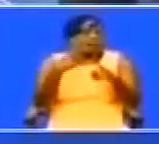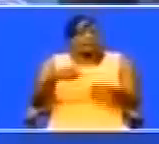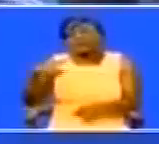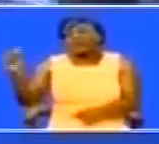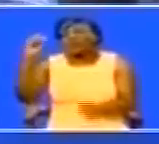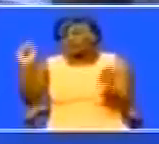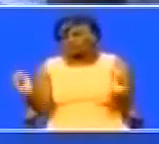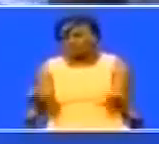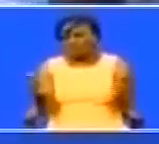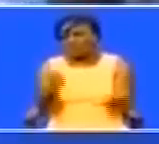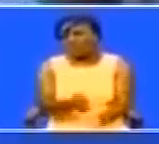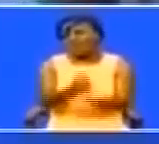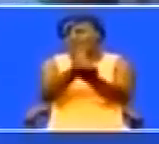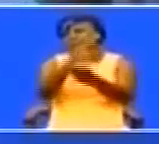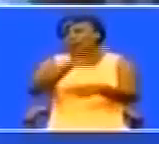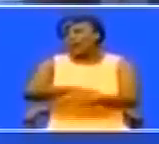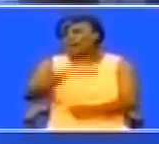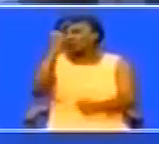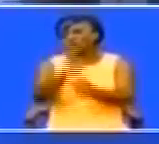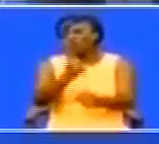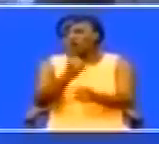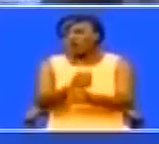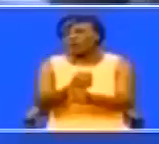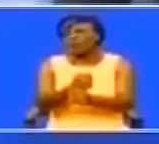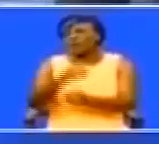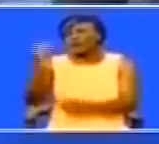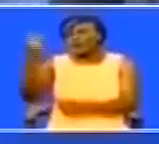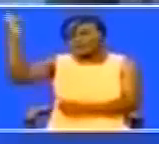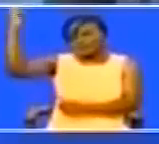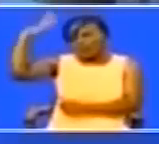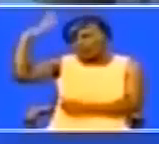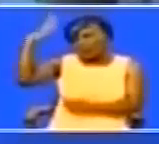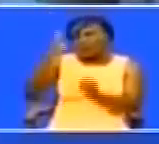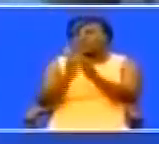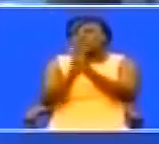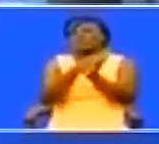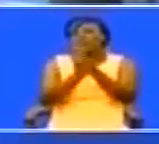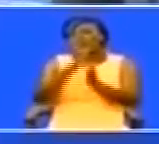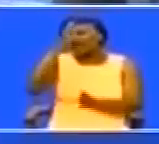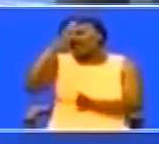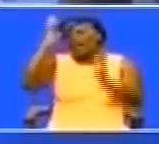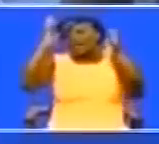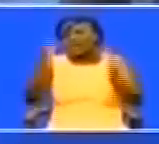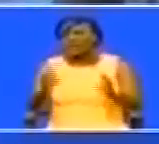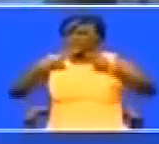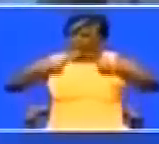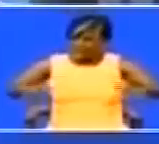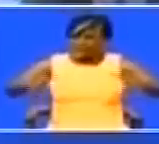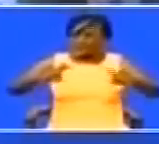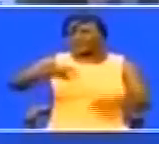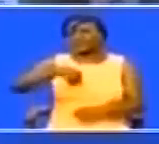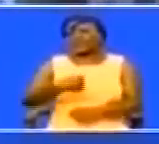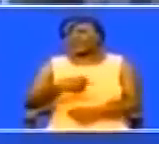mganga akamsaidia akapata kazi, tukaingia poti Kenya Power. Lakini hizi story ni story za kudhulumiwa na mtu yajitafutia, akifika kwa